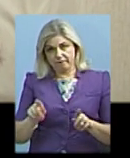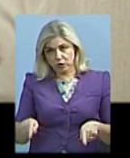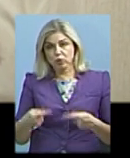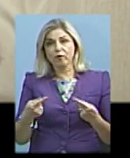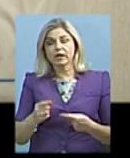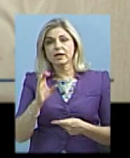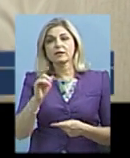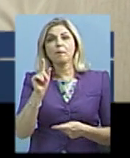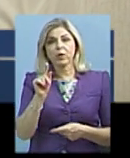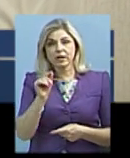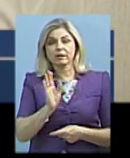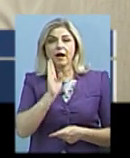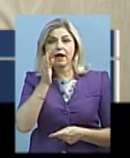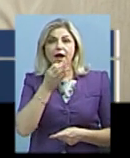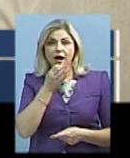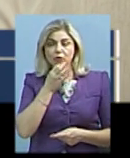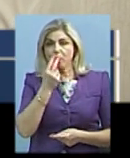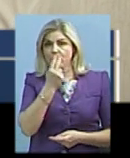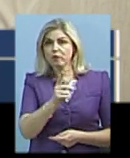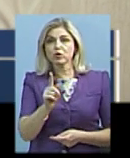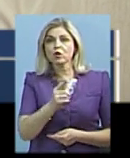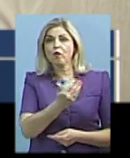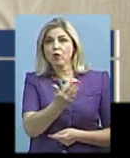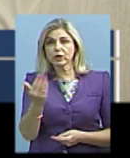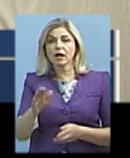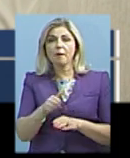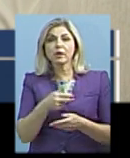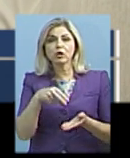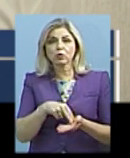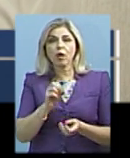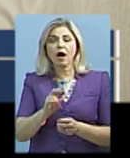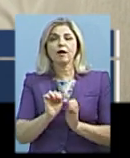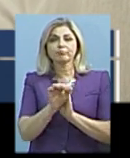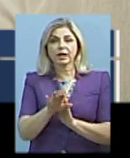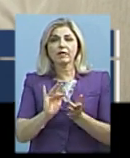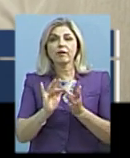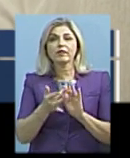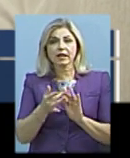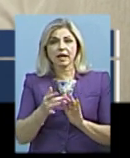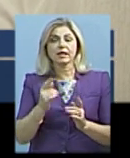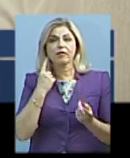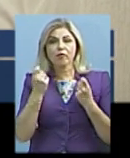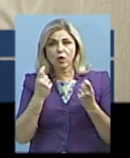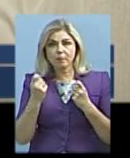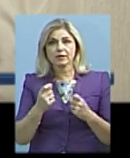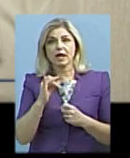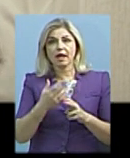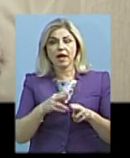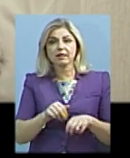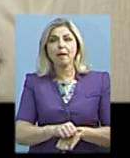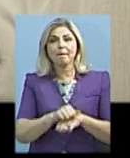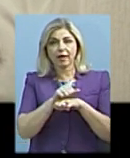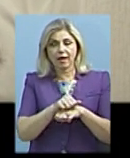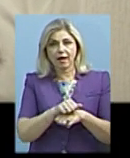зранку ми побачивши, що вони після того, як ми виставили інформацію в інтернеті, вони перебрались, цей пікет вибрався